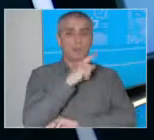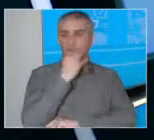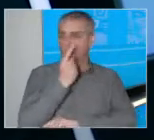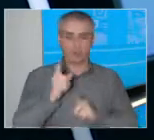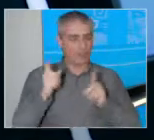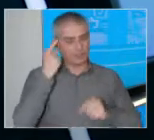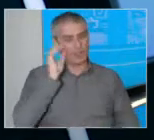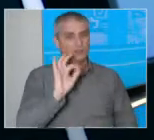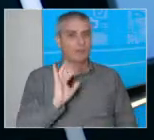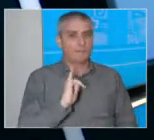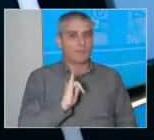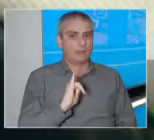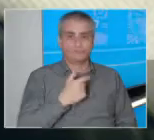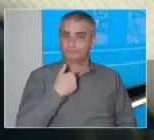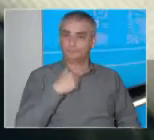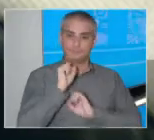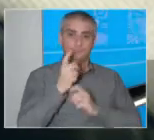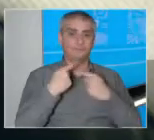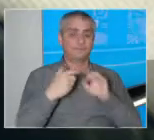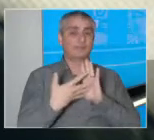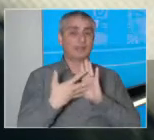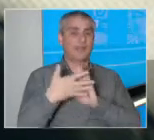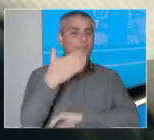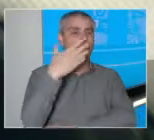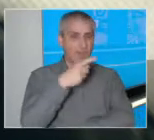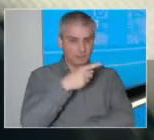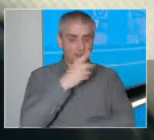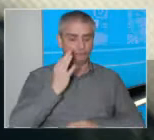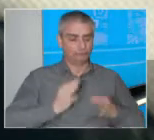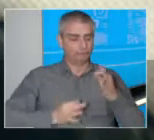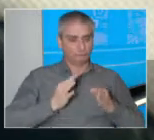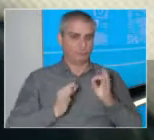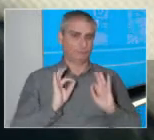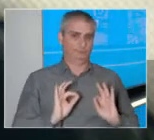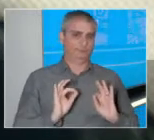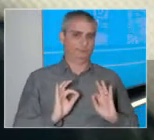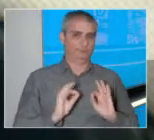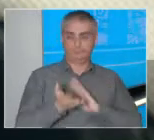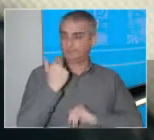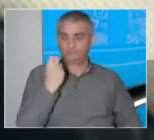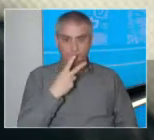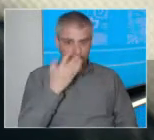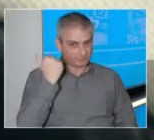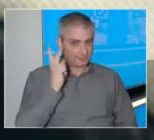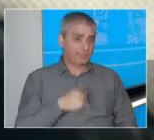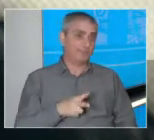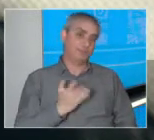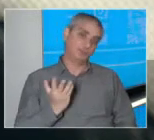איפה העמדה שלכם? אנחנו בעד ועדת חקירה ממלכתית, שיפוטית, תראה, לפני שבועיים עוד היה